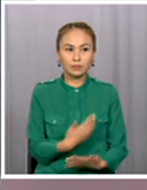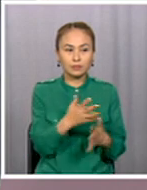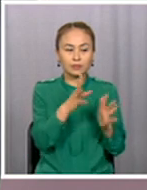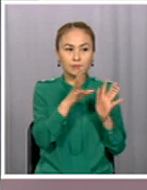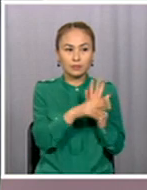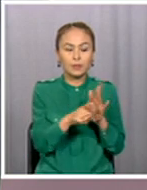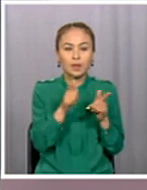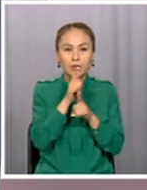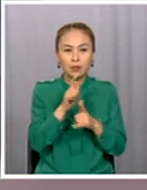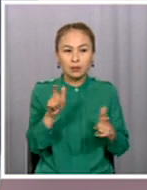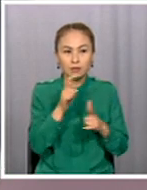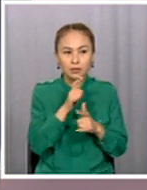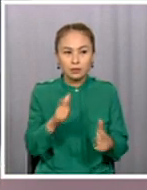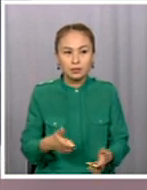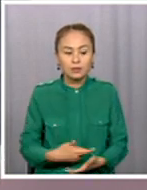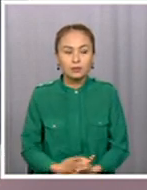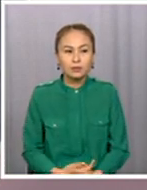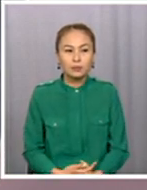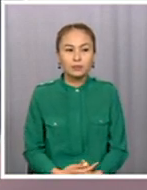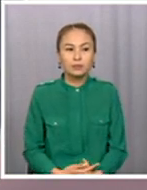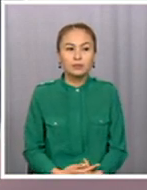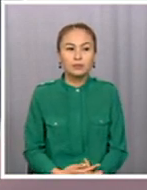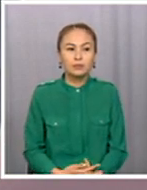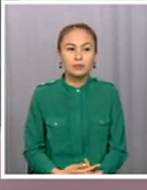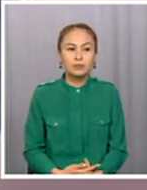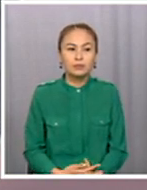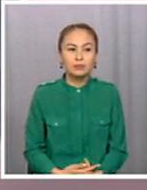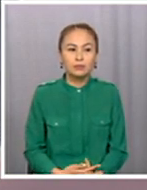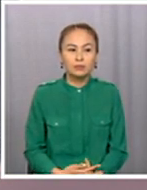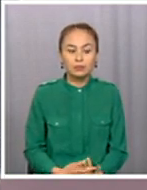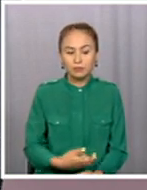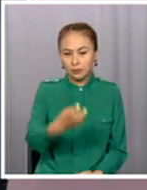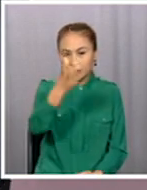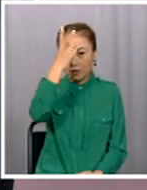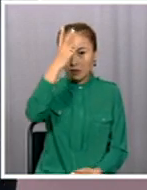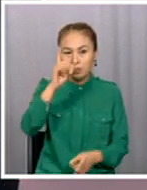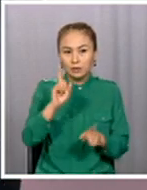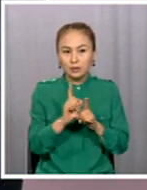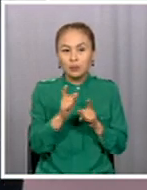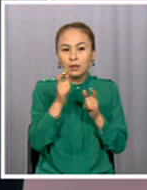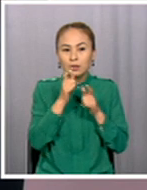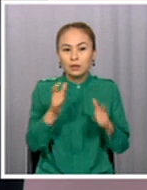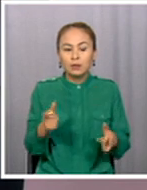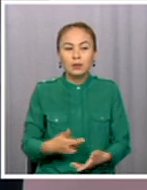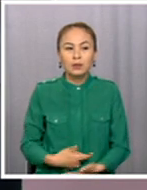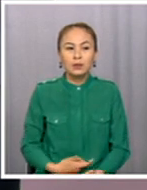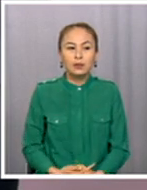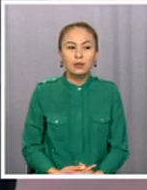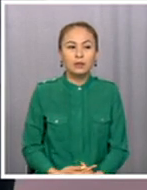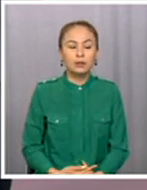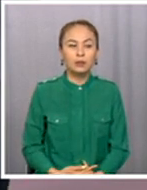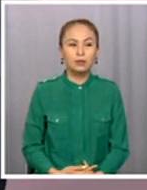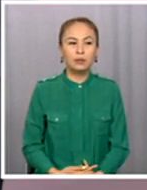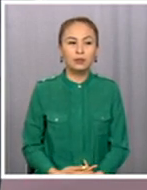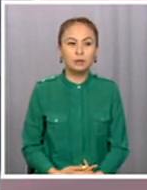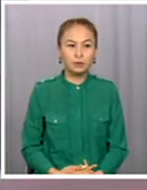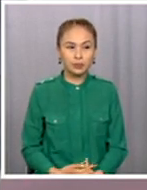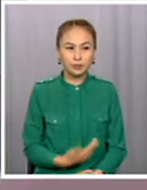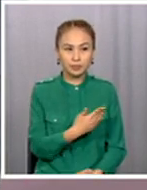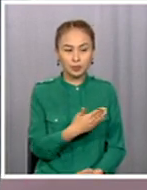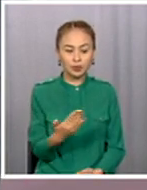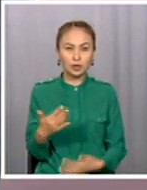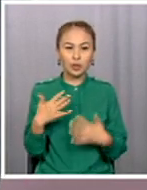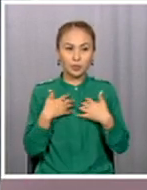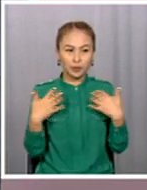ақырады. Тау ешкі де қатты маңырайды. Бұл